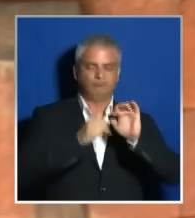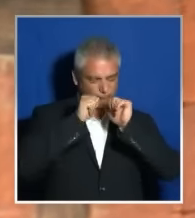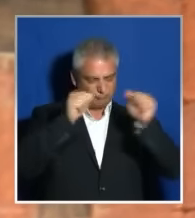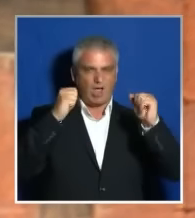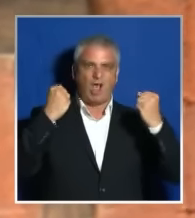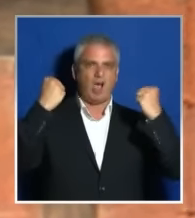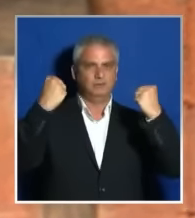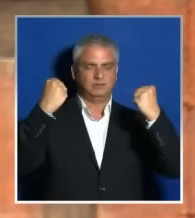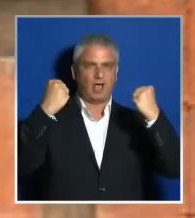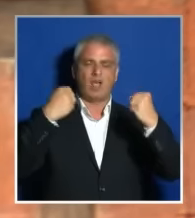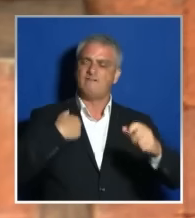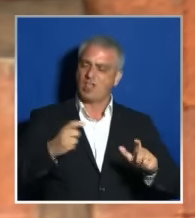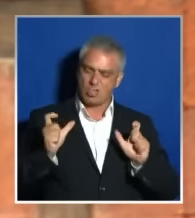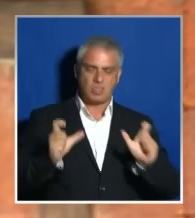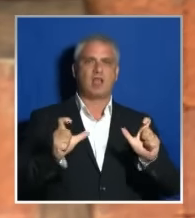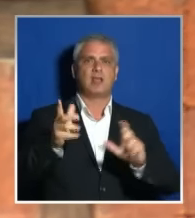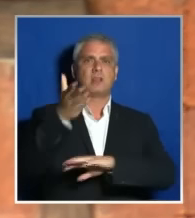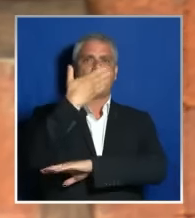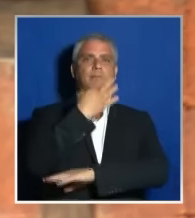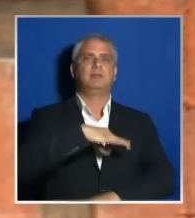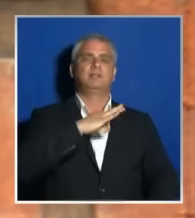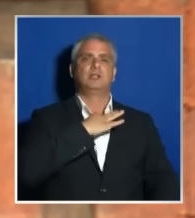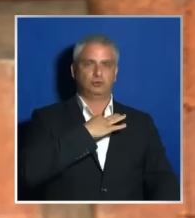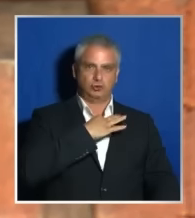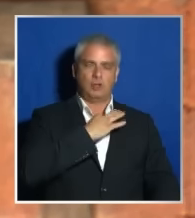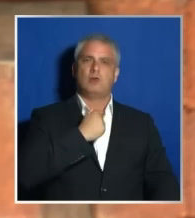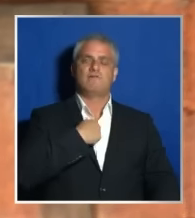קולנו, נגן בעוצמה על מדינתנו,